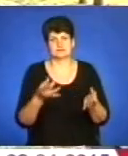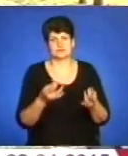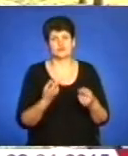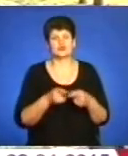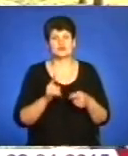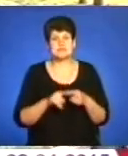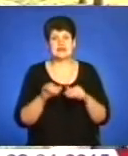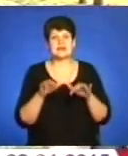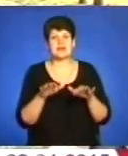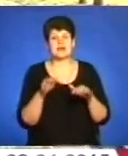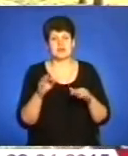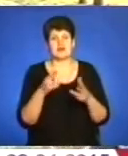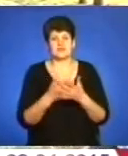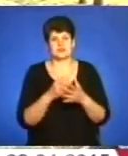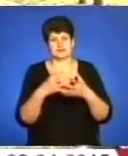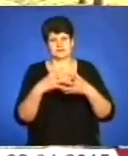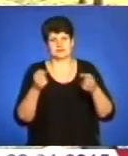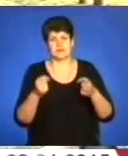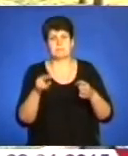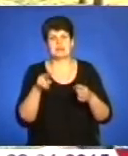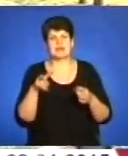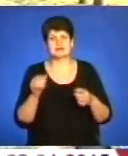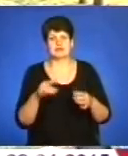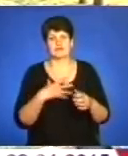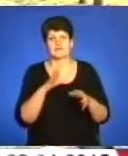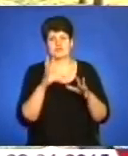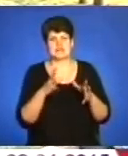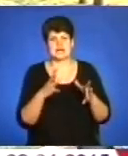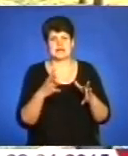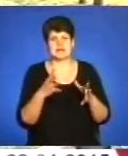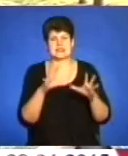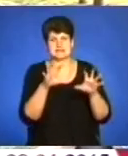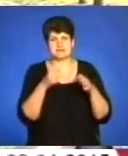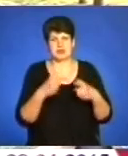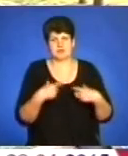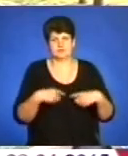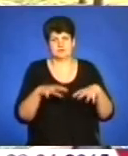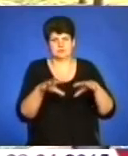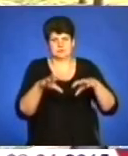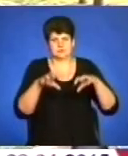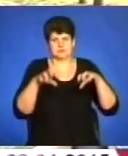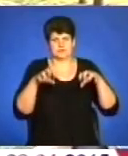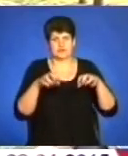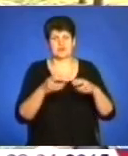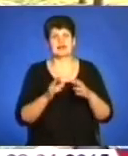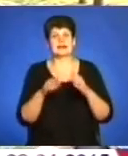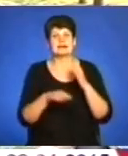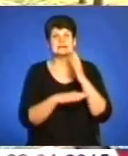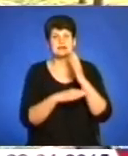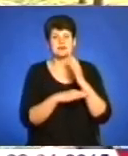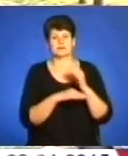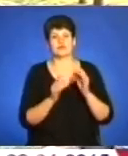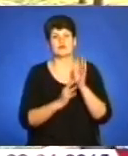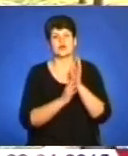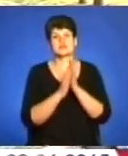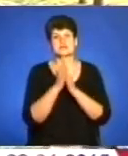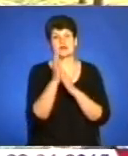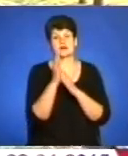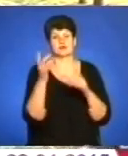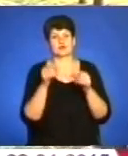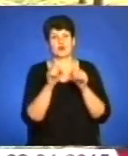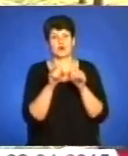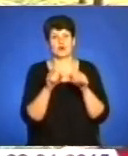що платан буде все вбирати в себе. В чому красота платана? Рахується дерево без кори. Воно виростає, кору скидає, потім поки виростає